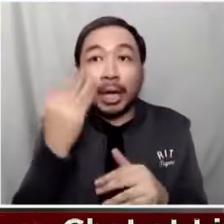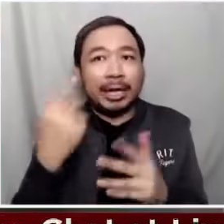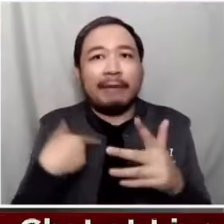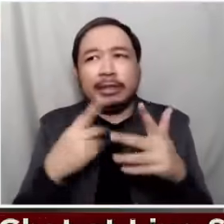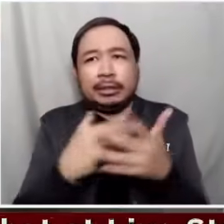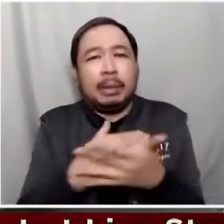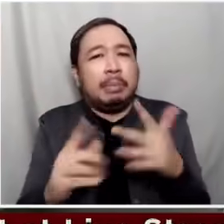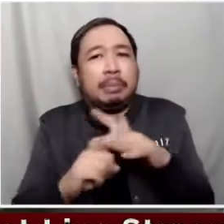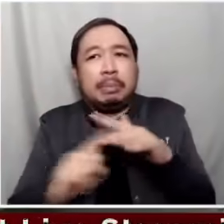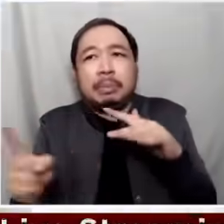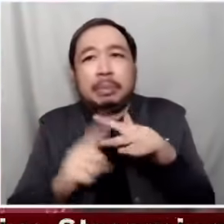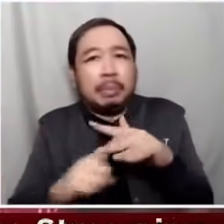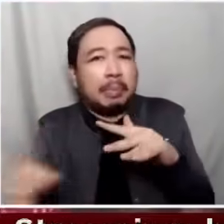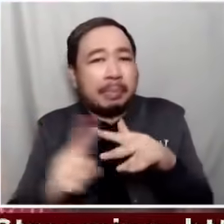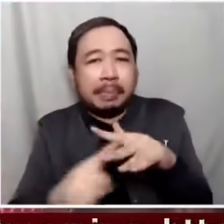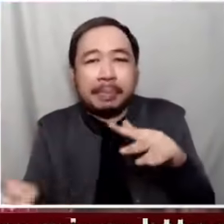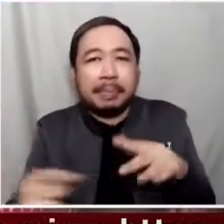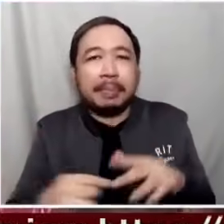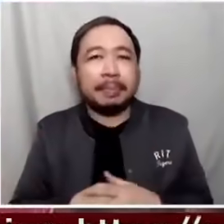at Mariveles.